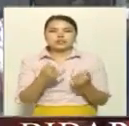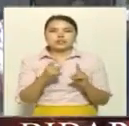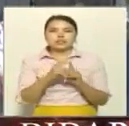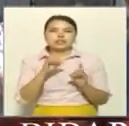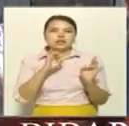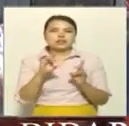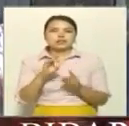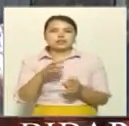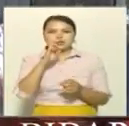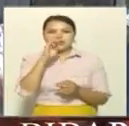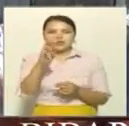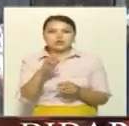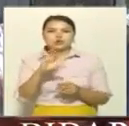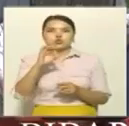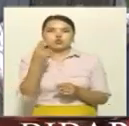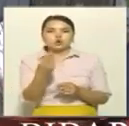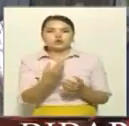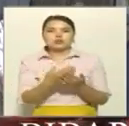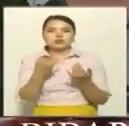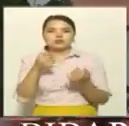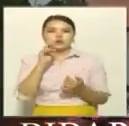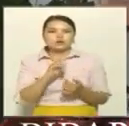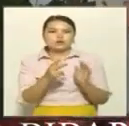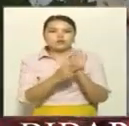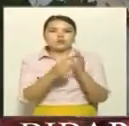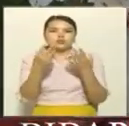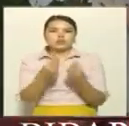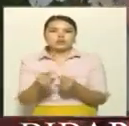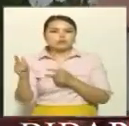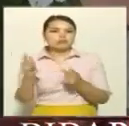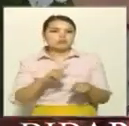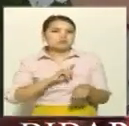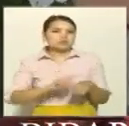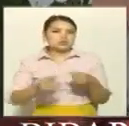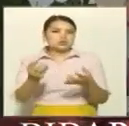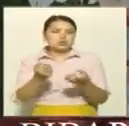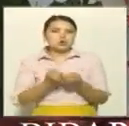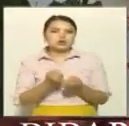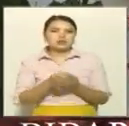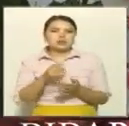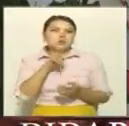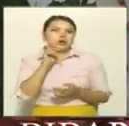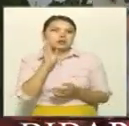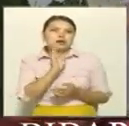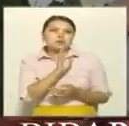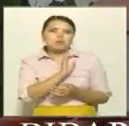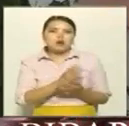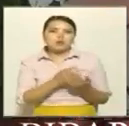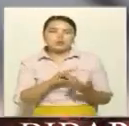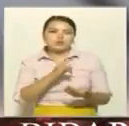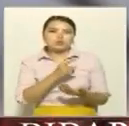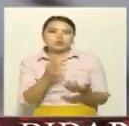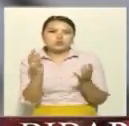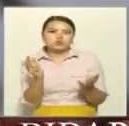через Государственный фонд социального страхования поступила в течение 8 рабочих дней. Также молодая мама рада, что получать пособие по уходу за